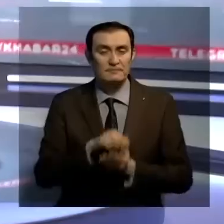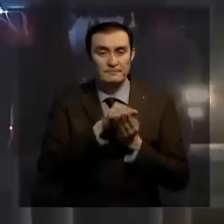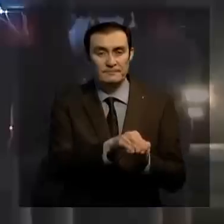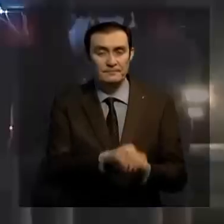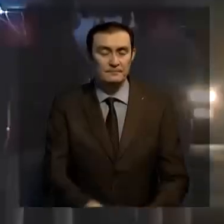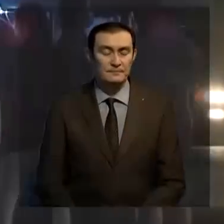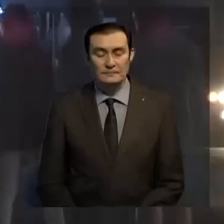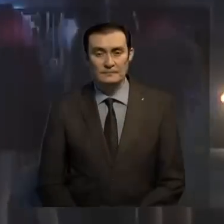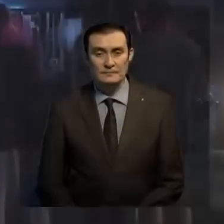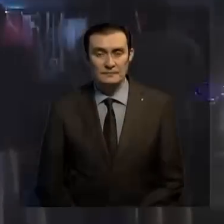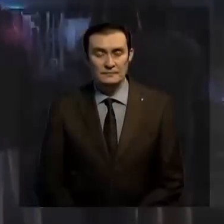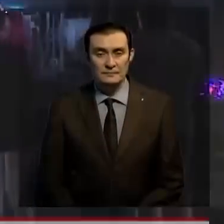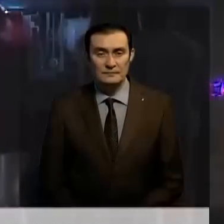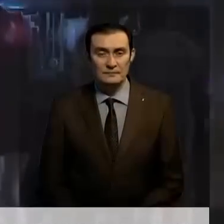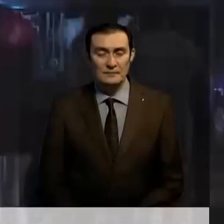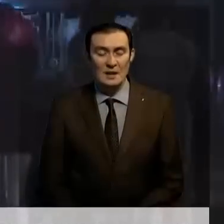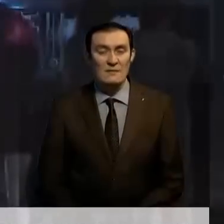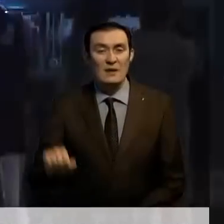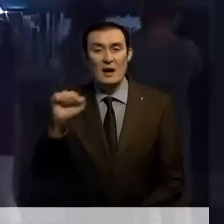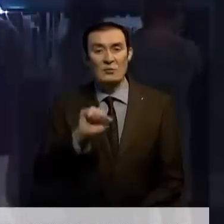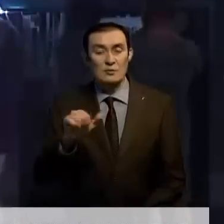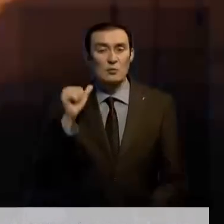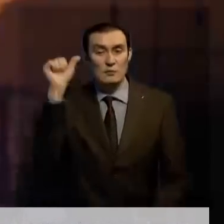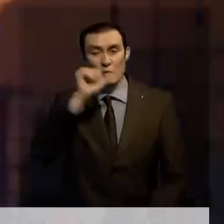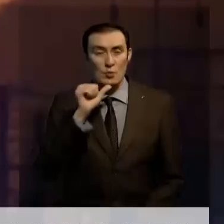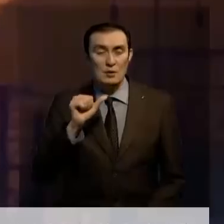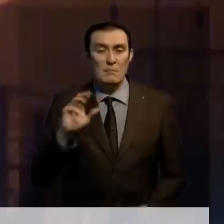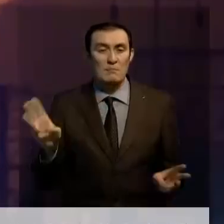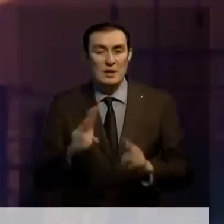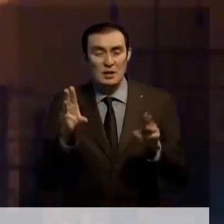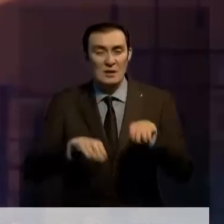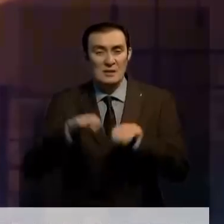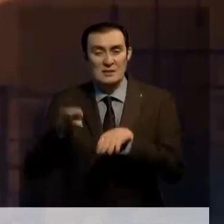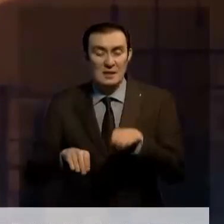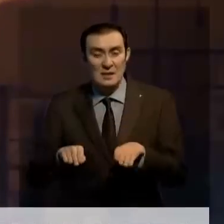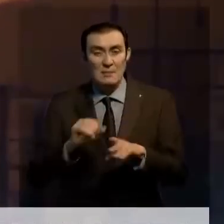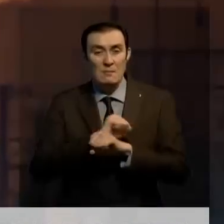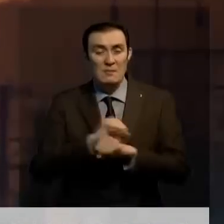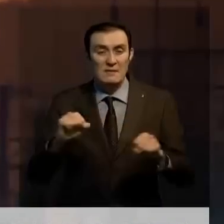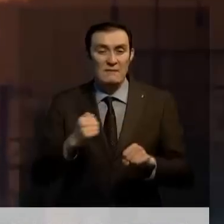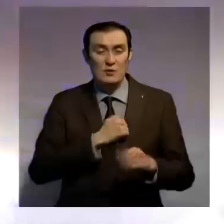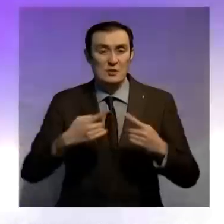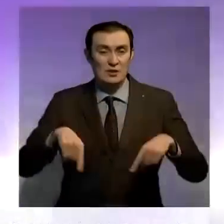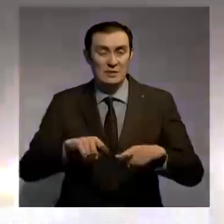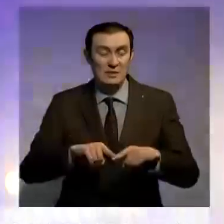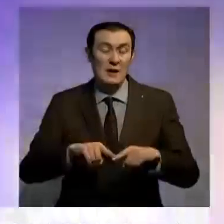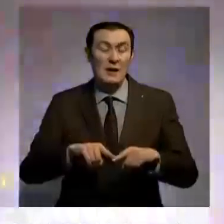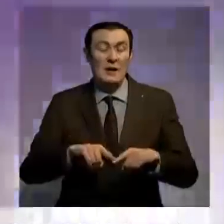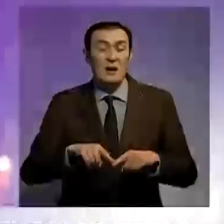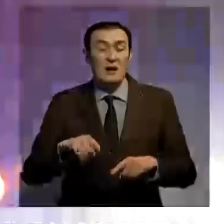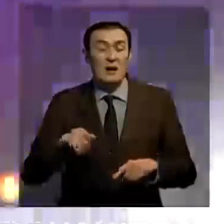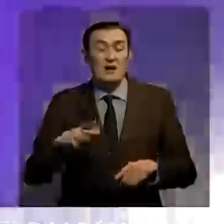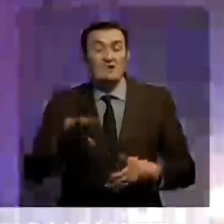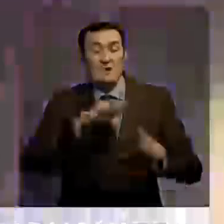путь. В августе прошлого года пожар на складе инженерных боеприпасов одной из воинских частей Байзакского района